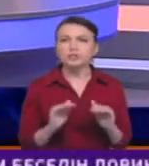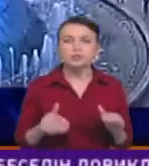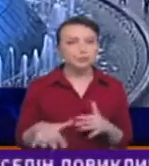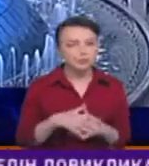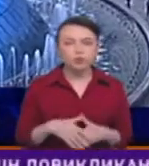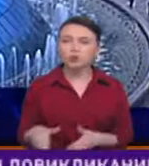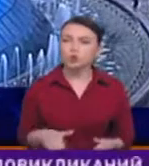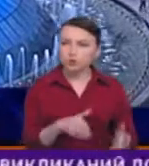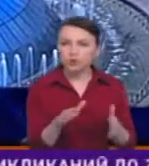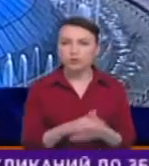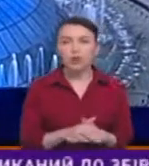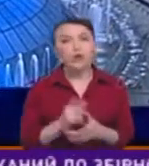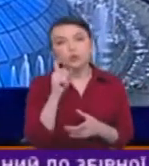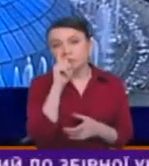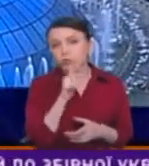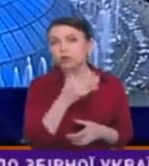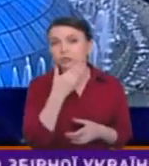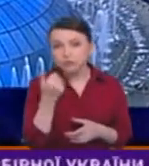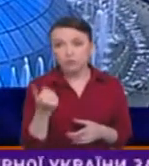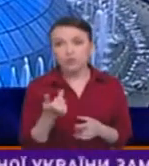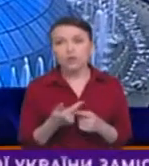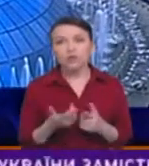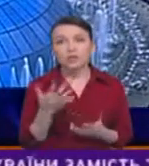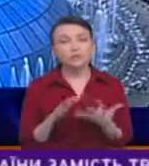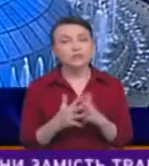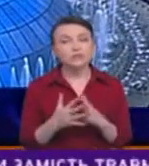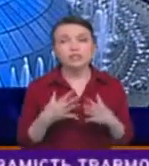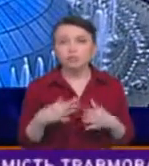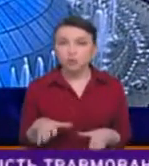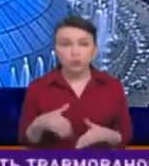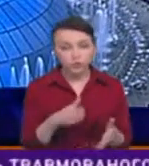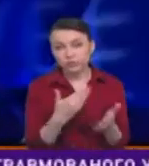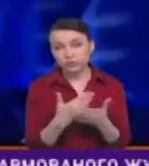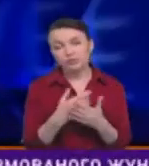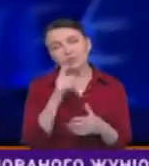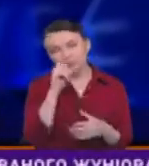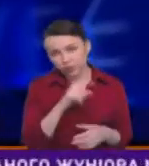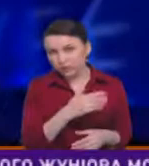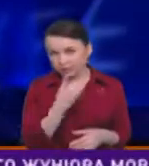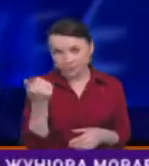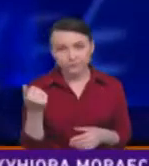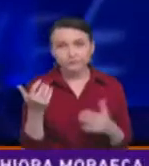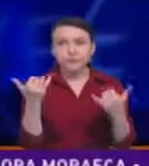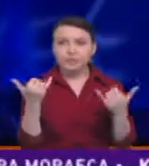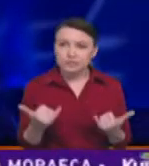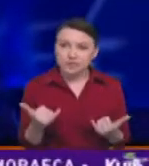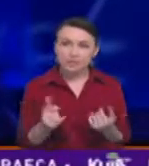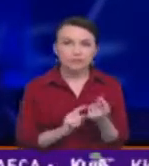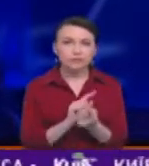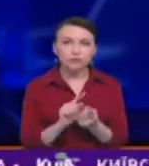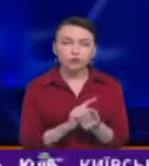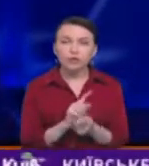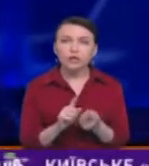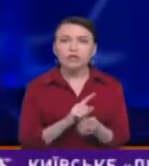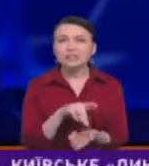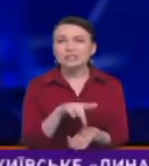Ну, з одного боку, ну, що в цьому поганого, якщо в тебе в селі не було дороги? Нічого поганого, але зараз прийшла реформа децентралізації. Так.